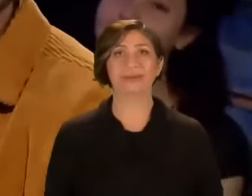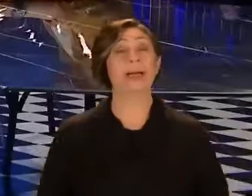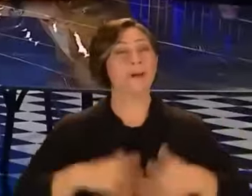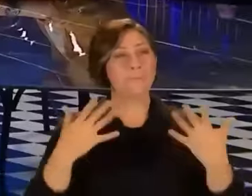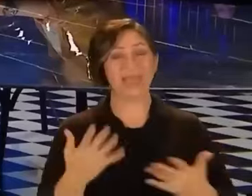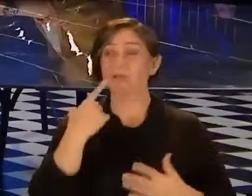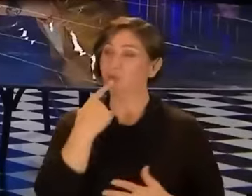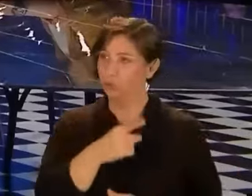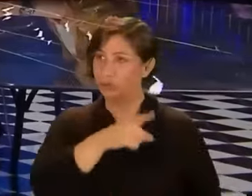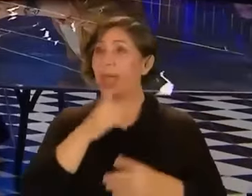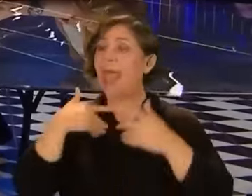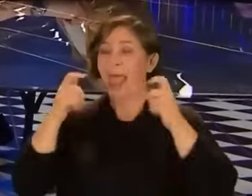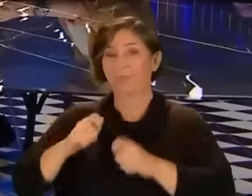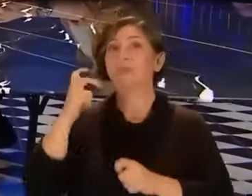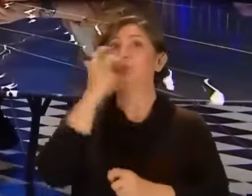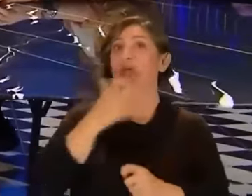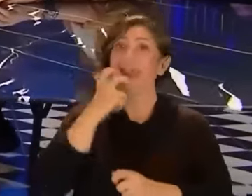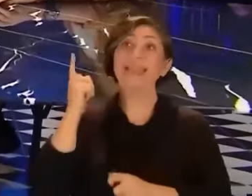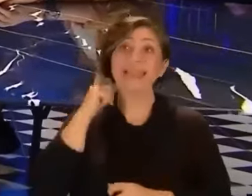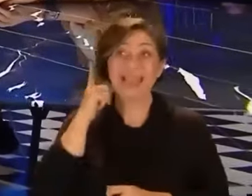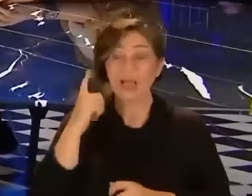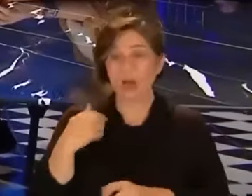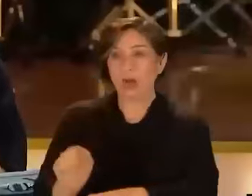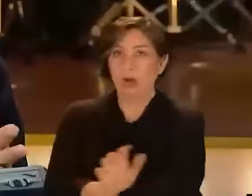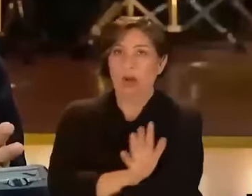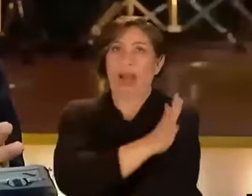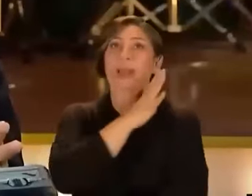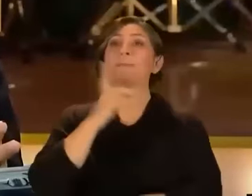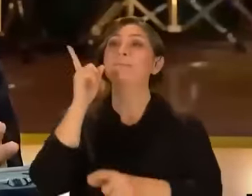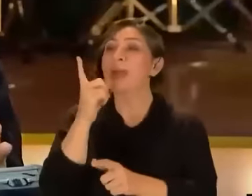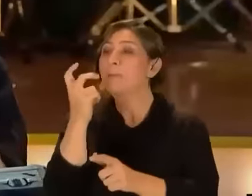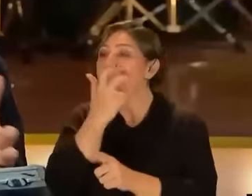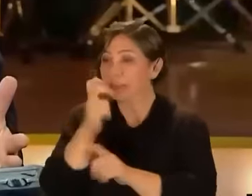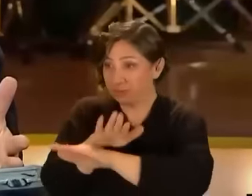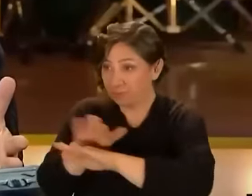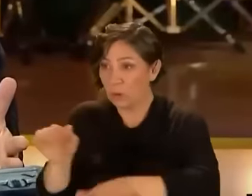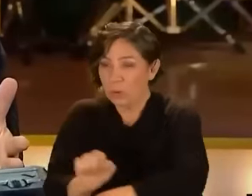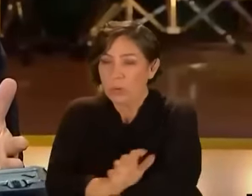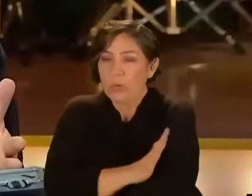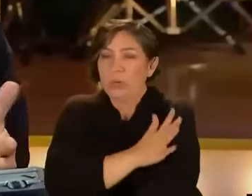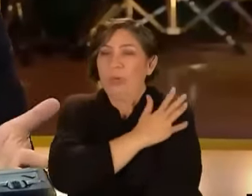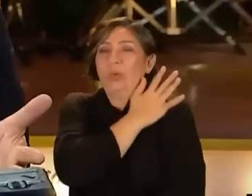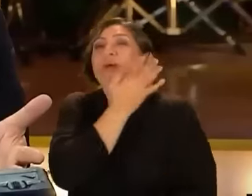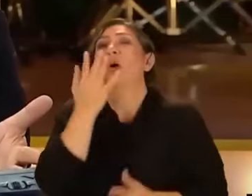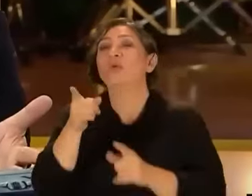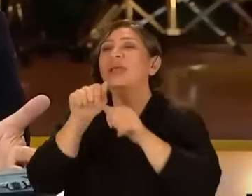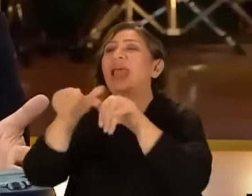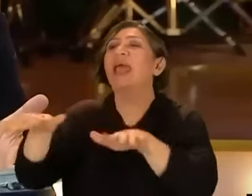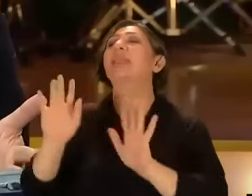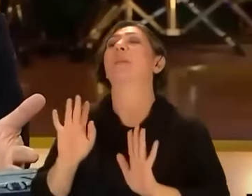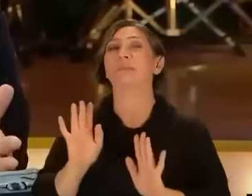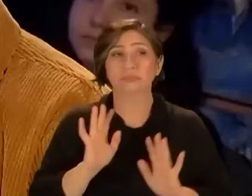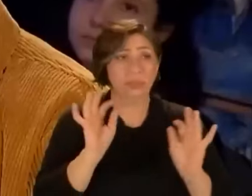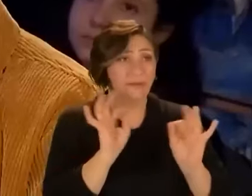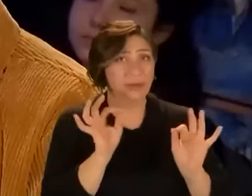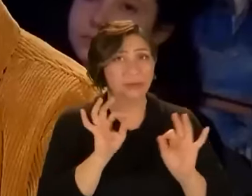Peki diyorsun ki yaptığım şarkıları dinlerken gururlanırım. Bir parçayı bitirdiğimde gurur hissini yaşamıyorsam onu yayınlamam.